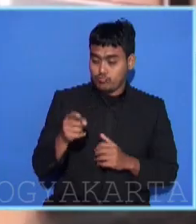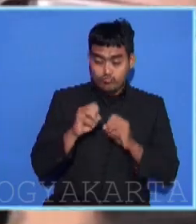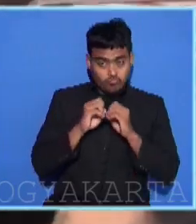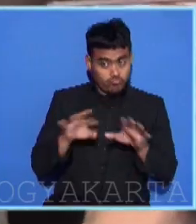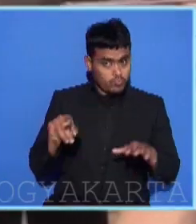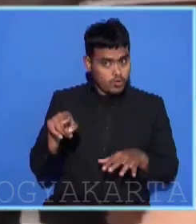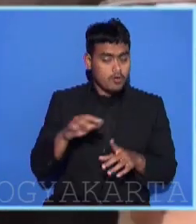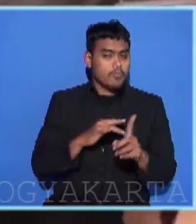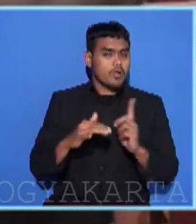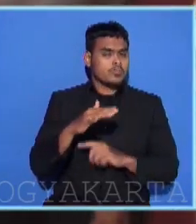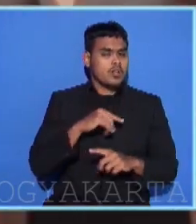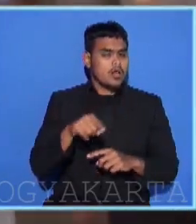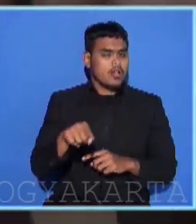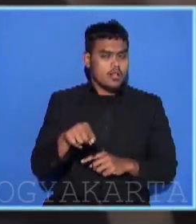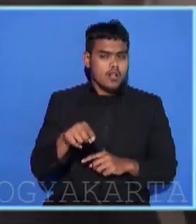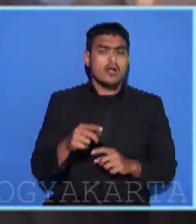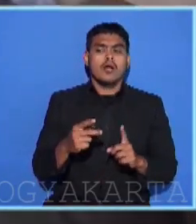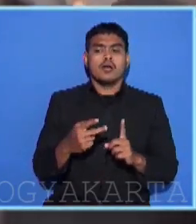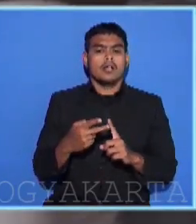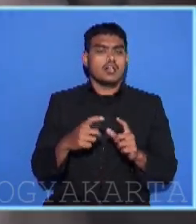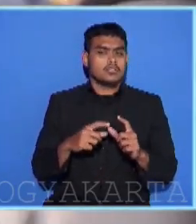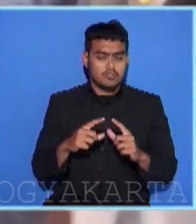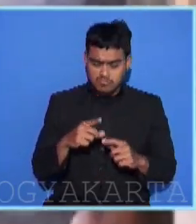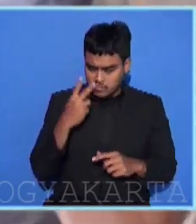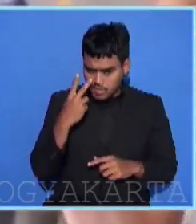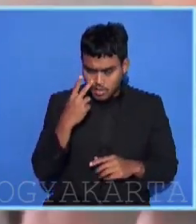itu. Sebelumnya Brigpol HS ditemukan tewas dengan luka